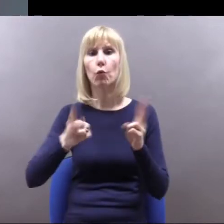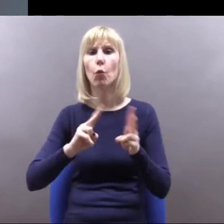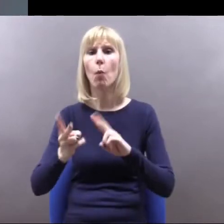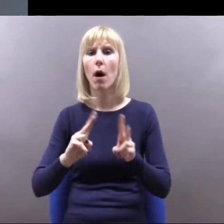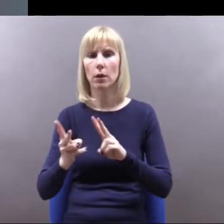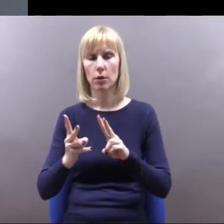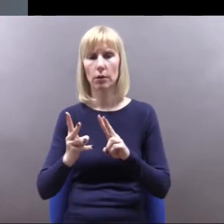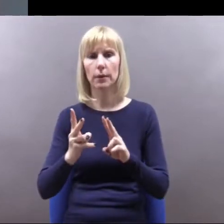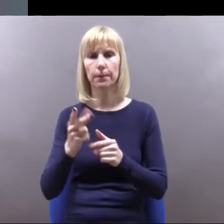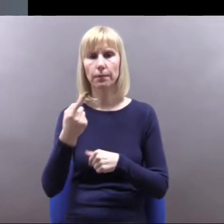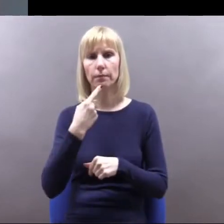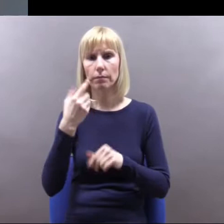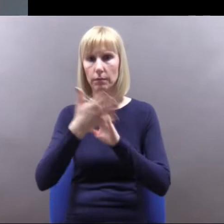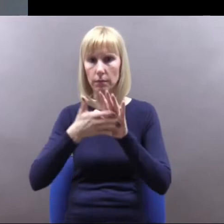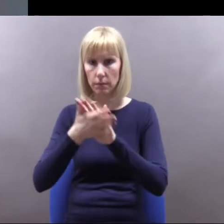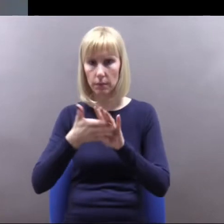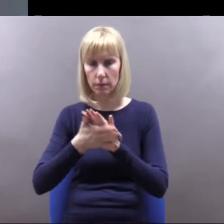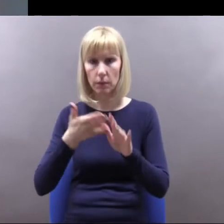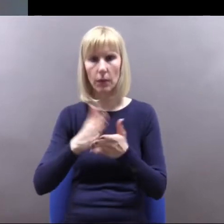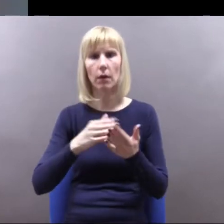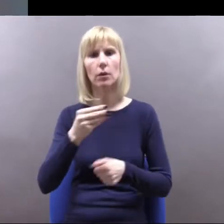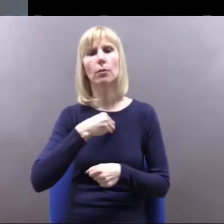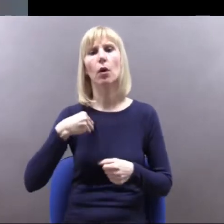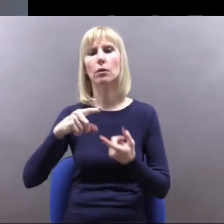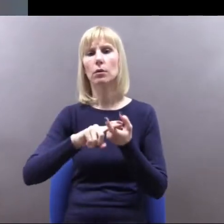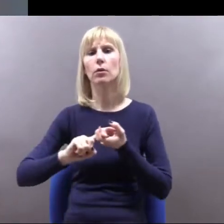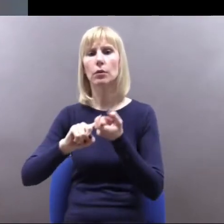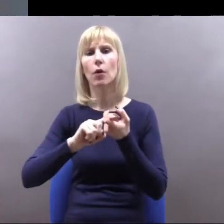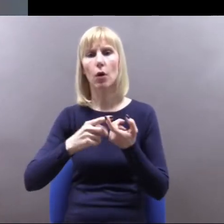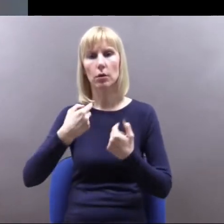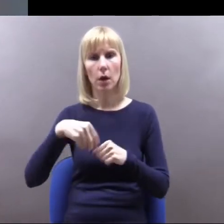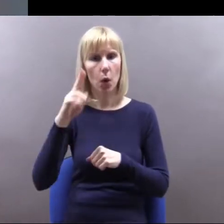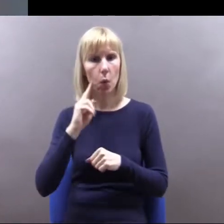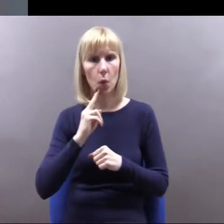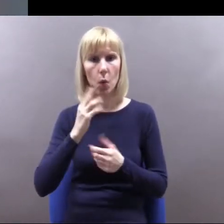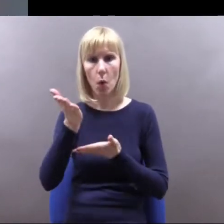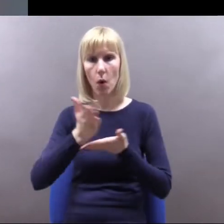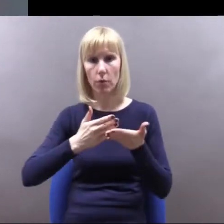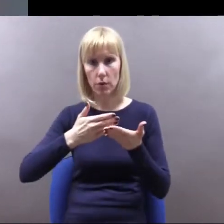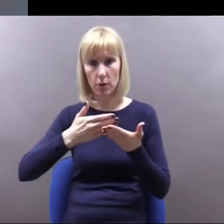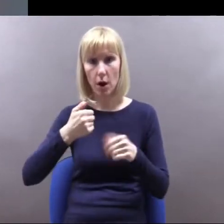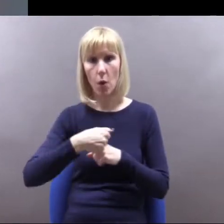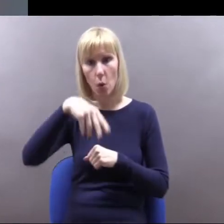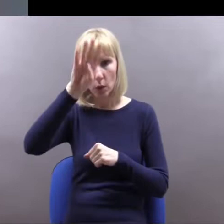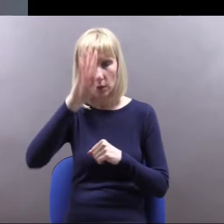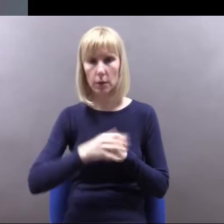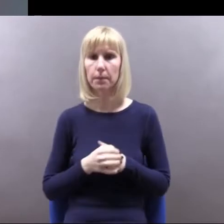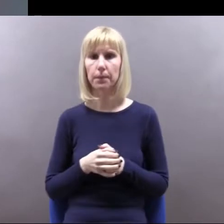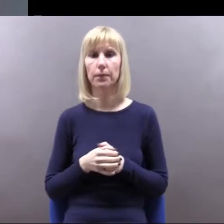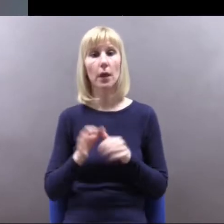spotkanie jest tłumaczone na polski język migowy przez Polski Związek Głuchych Oddział Łódzki